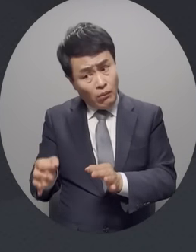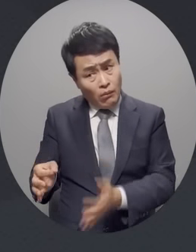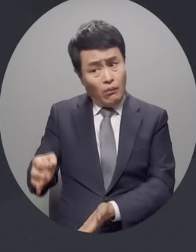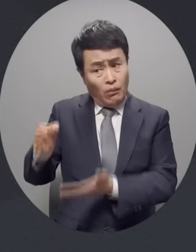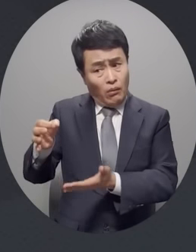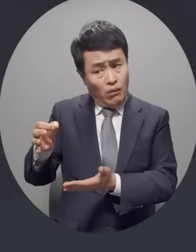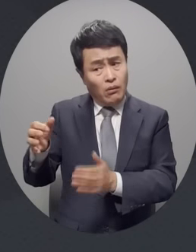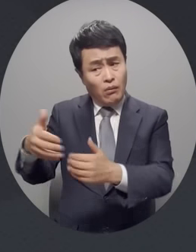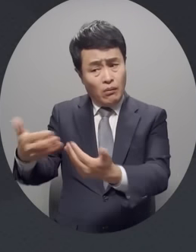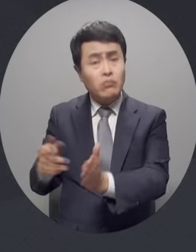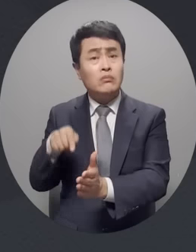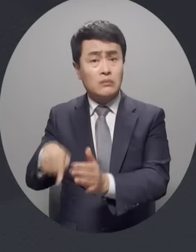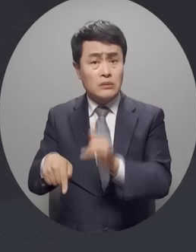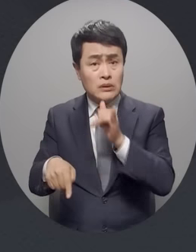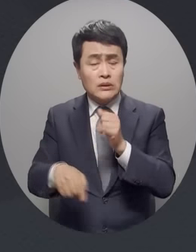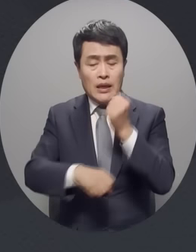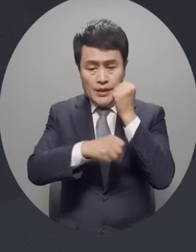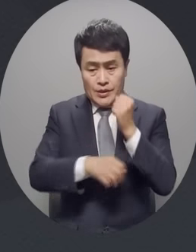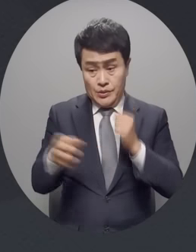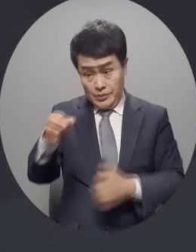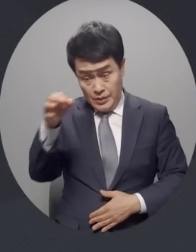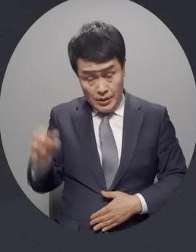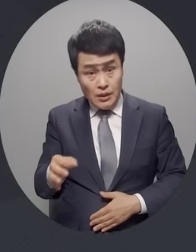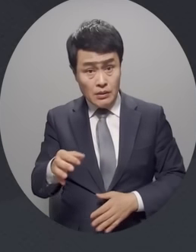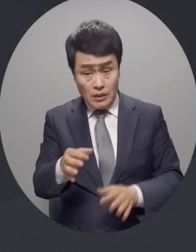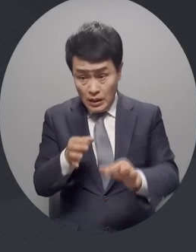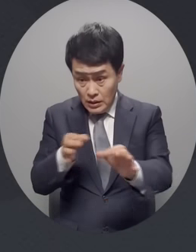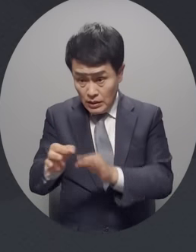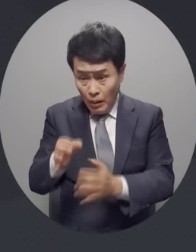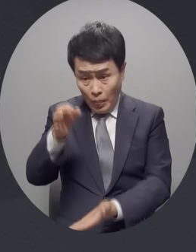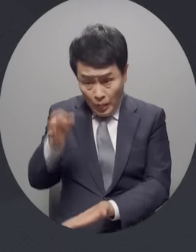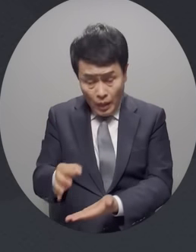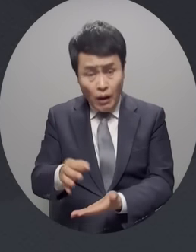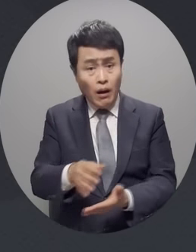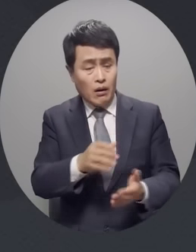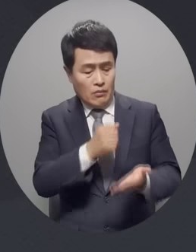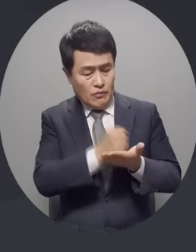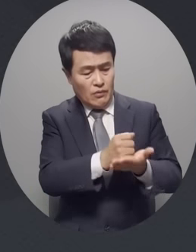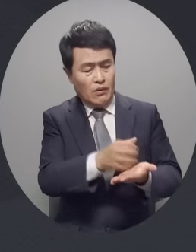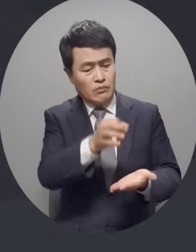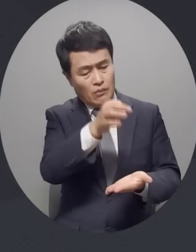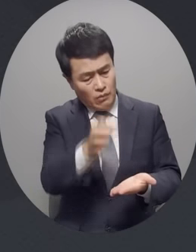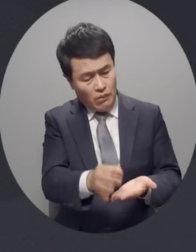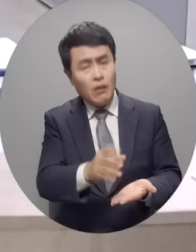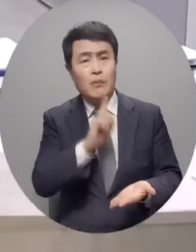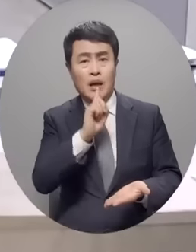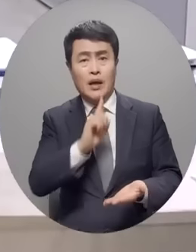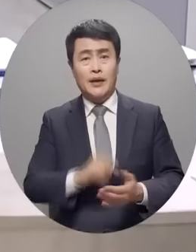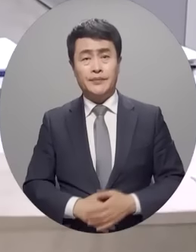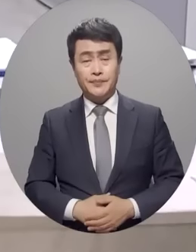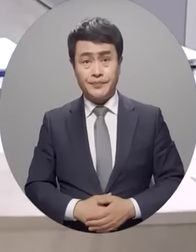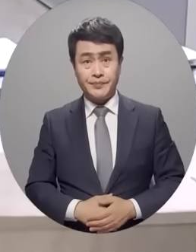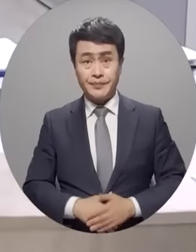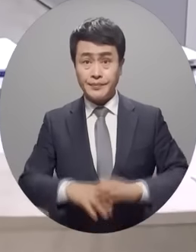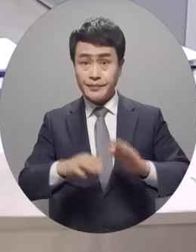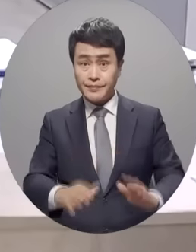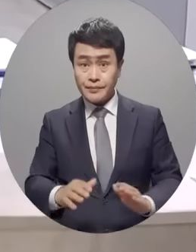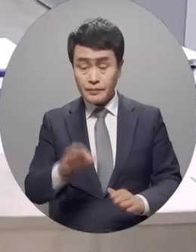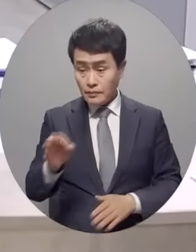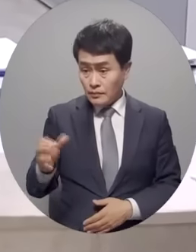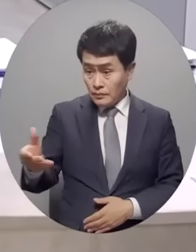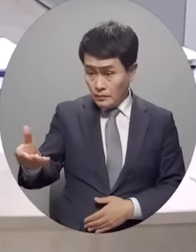측면이 있었다며 기준금리 인하로 시장금리가 낮아져 수신금리도 조정할 수밖에 없다고 설명했습니다. 반면